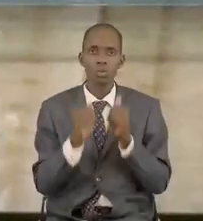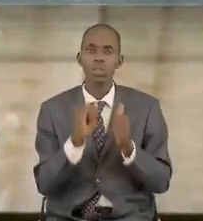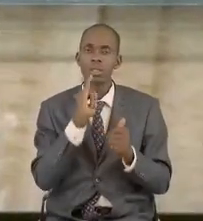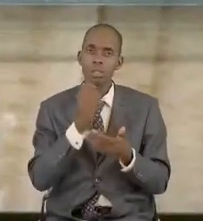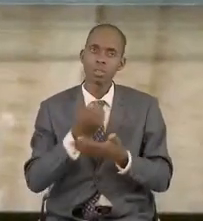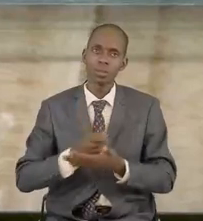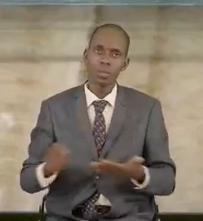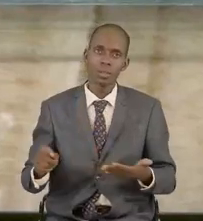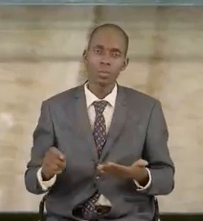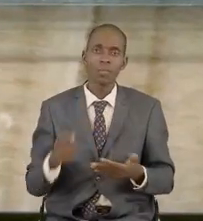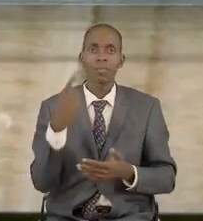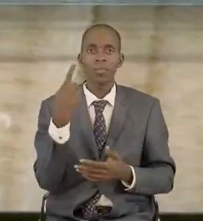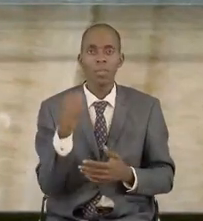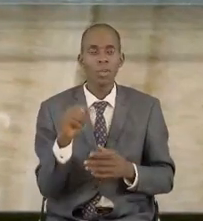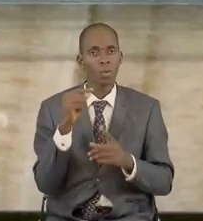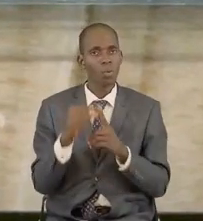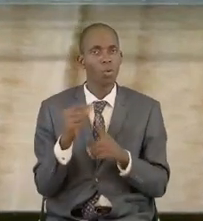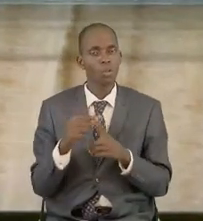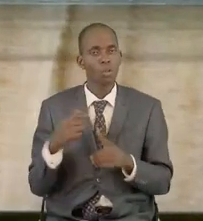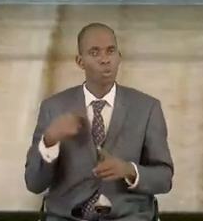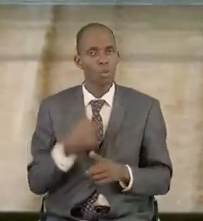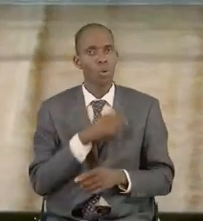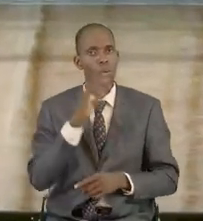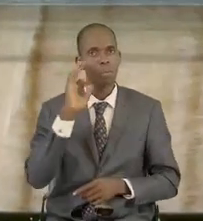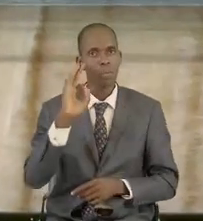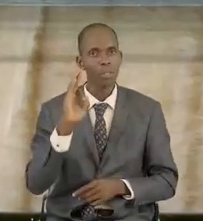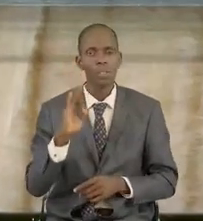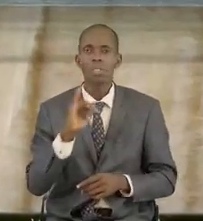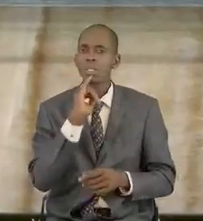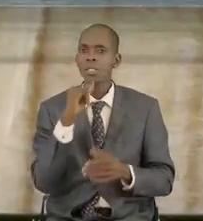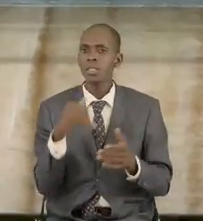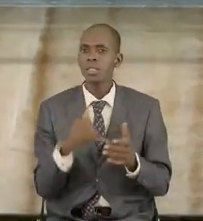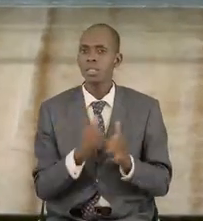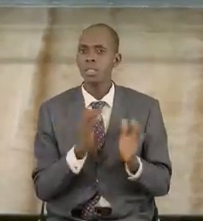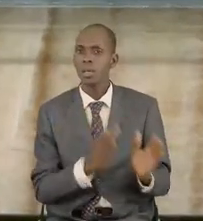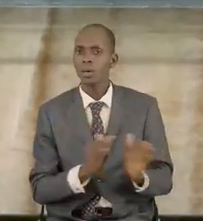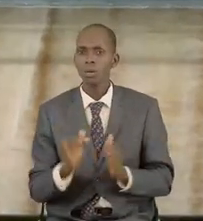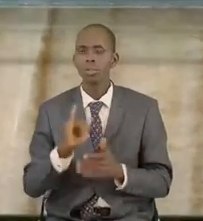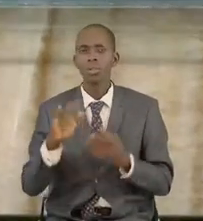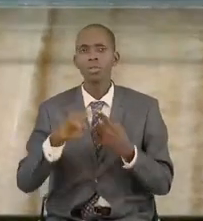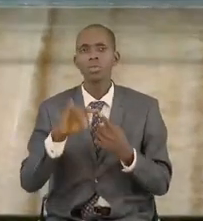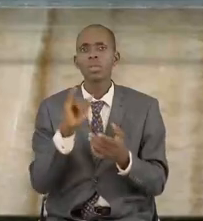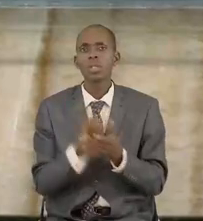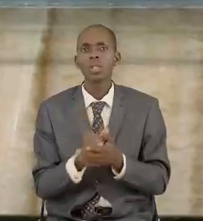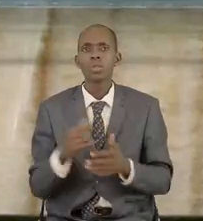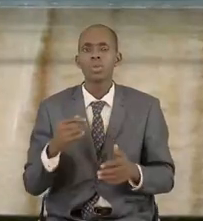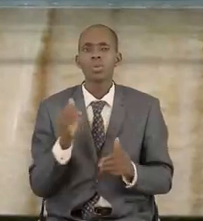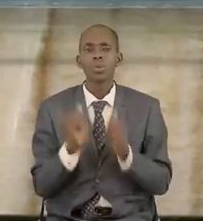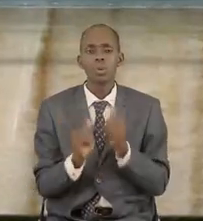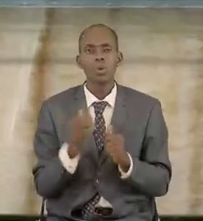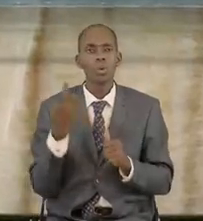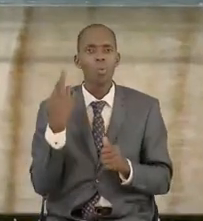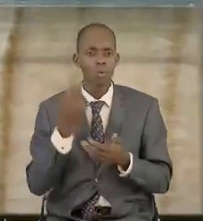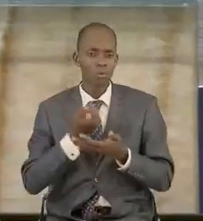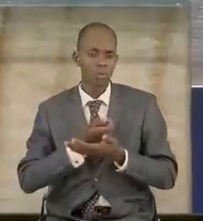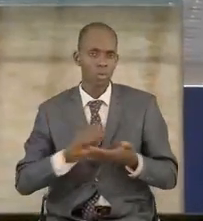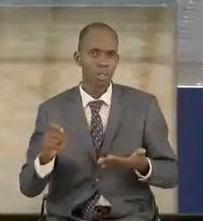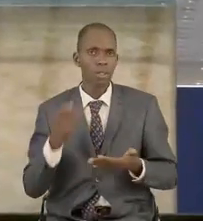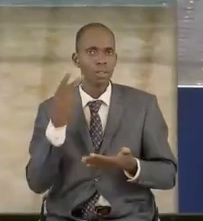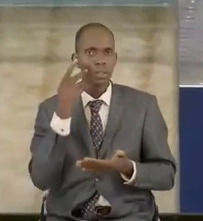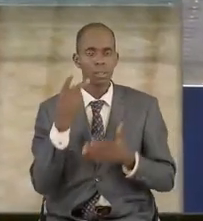qui est ce qui a été écrit la parole que nous prêchons est-ce que c'est selon ce qui était écrit